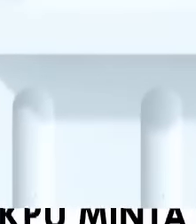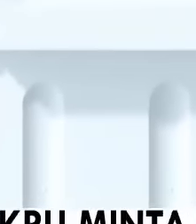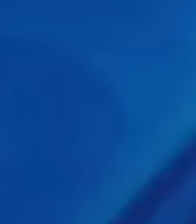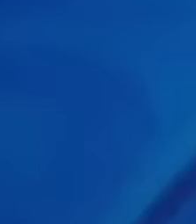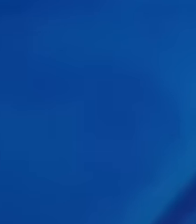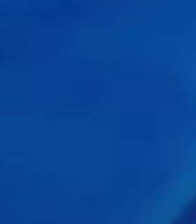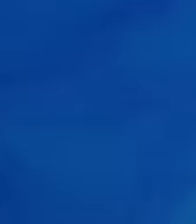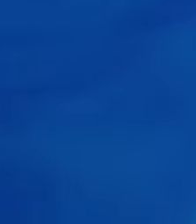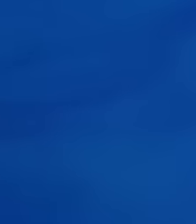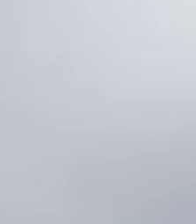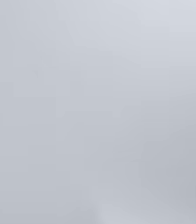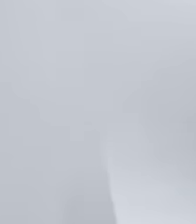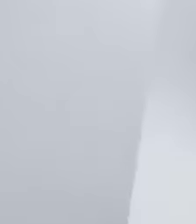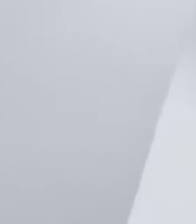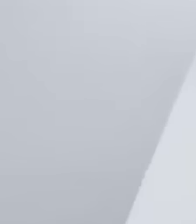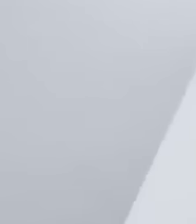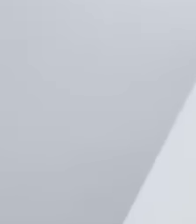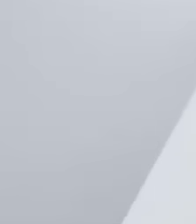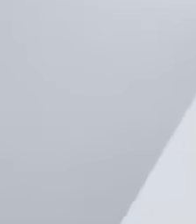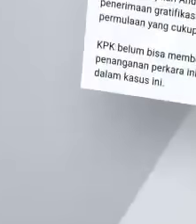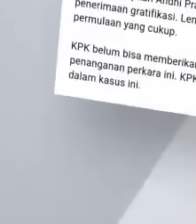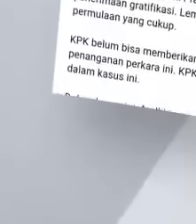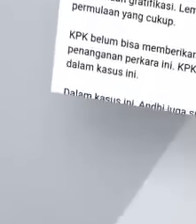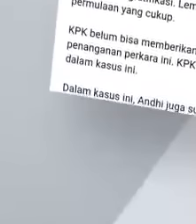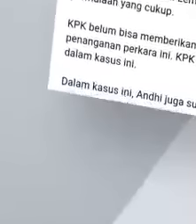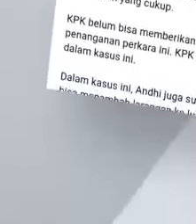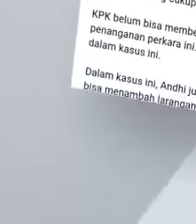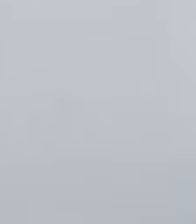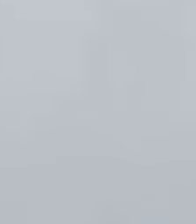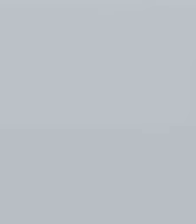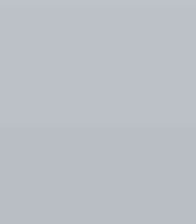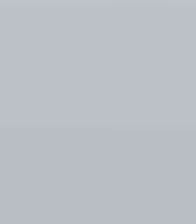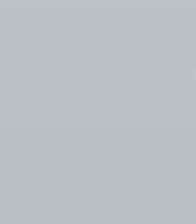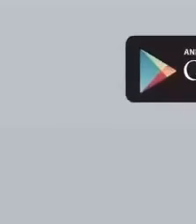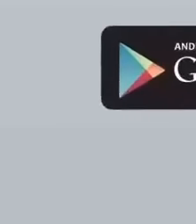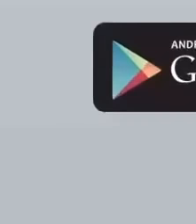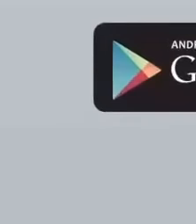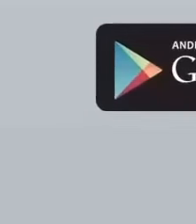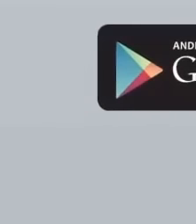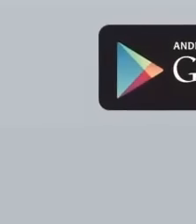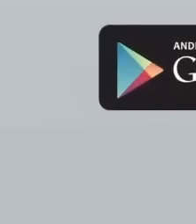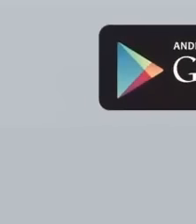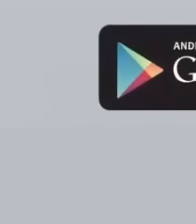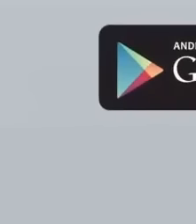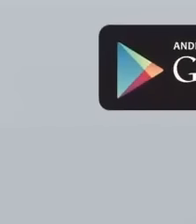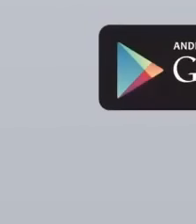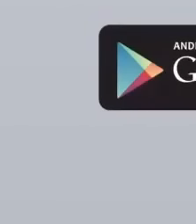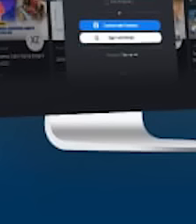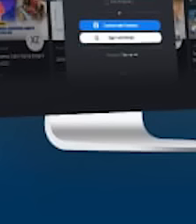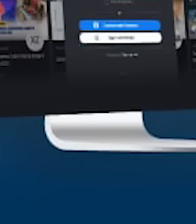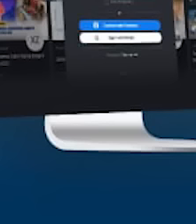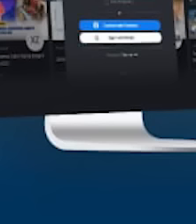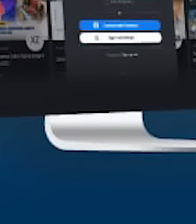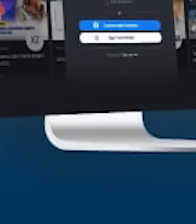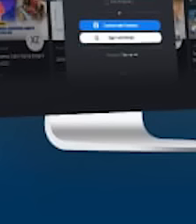berikutnya jelajahi cara baru mendapatkan informasi download Metro TV extens